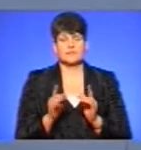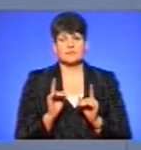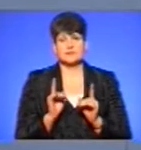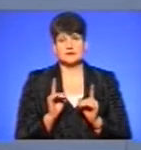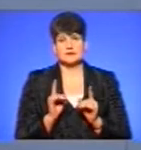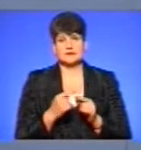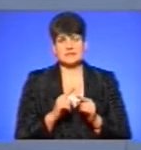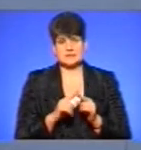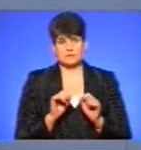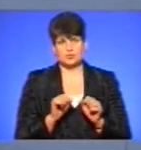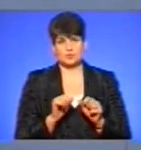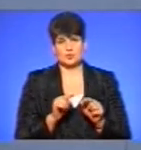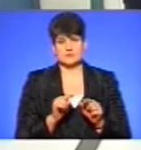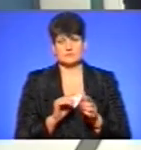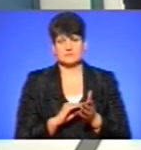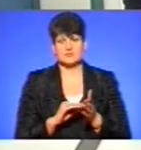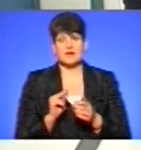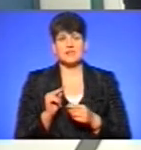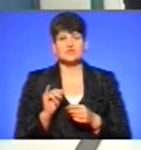Тільки цей варіант, щоб чіп